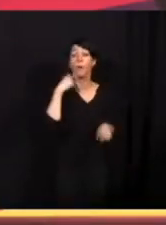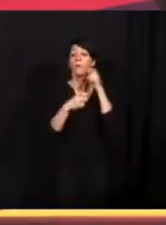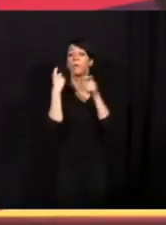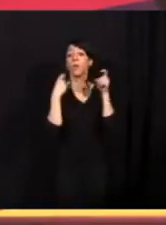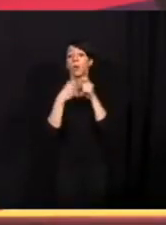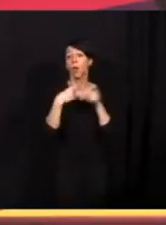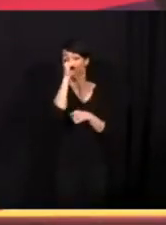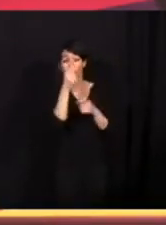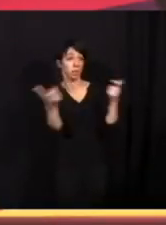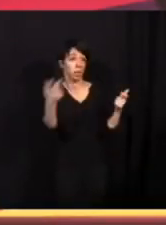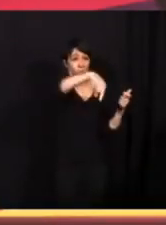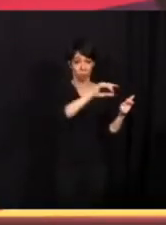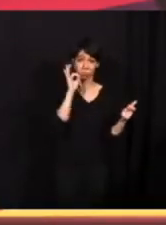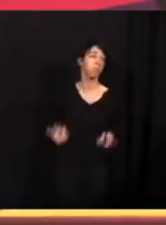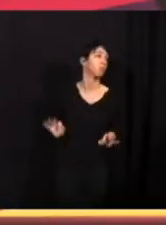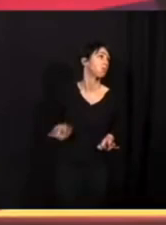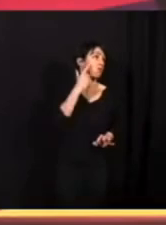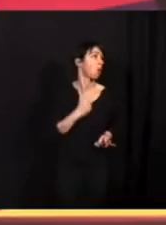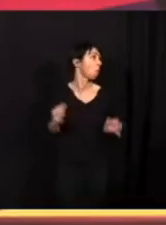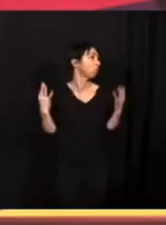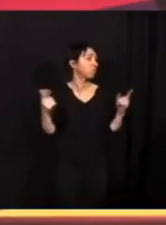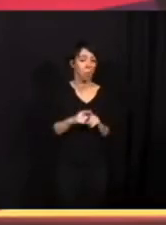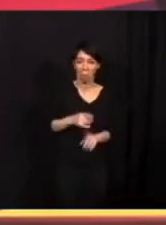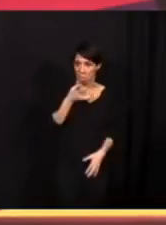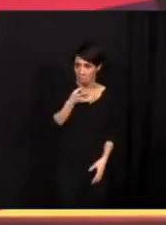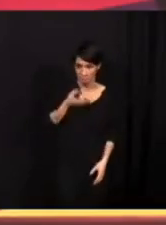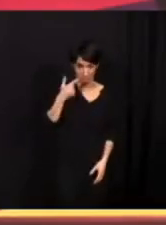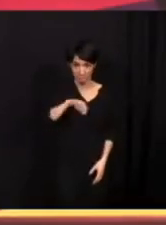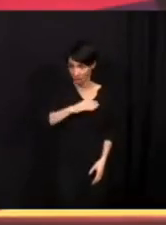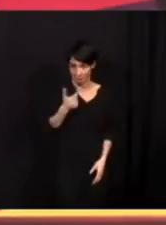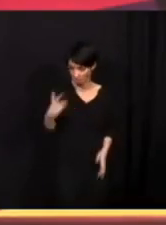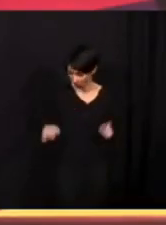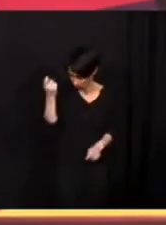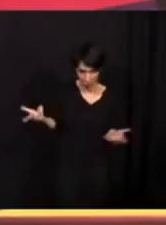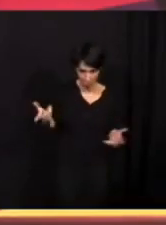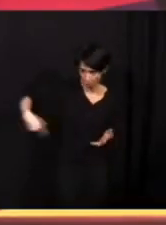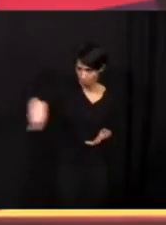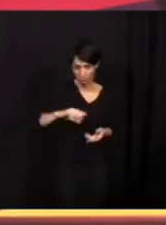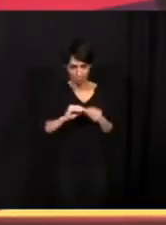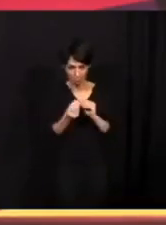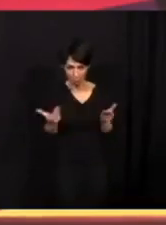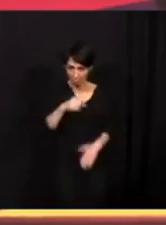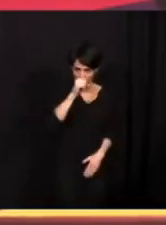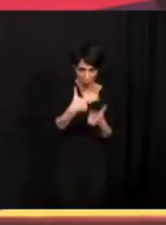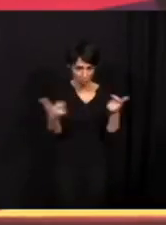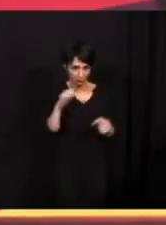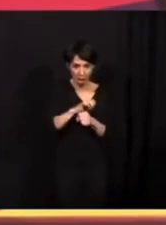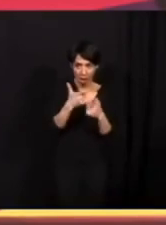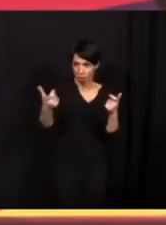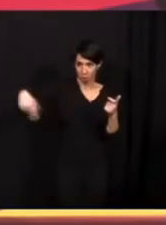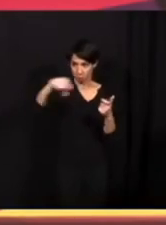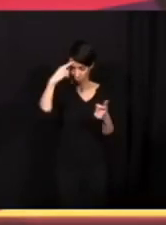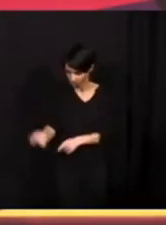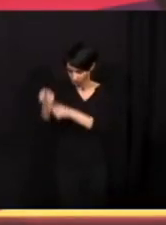la pornographie. Les jeunes ont besoin, dès l'adolescence, d'une véritable éducation à la vie sexuelle et affective, au consentement, à